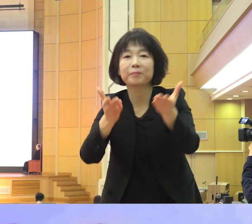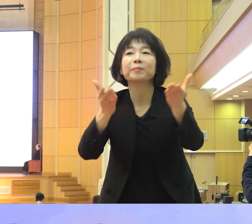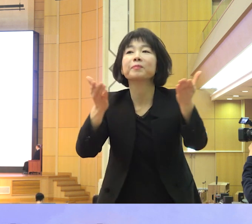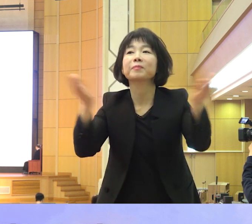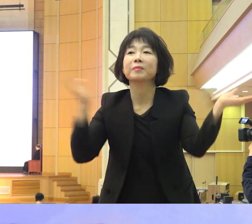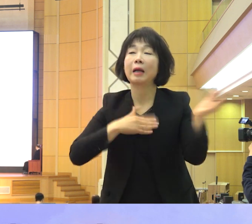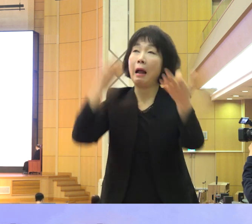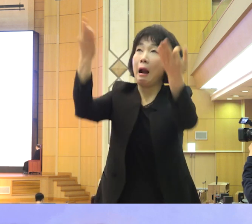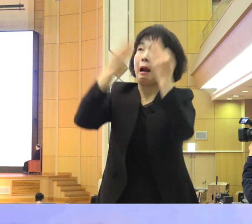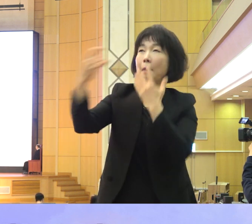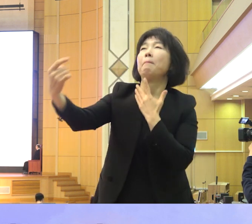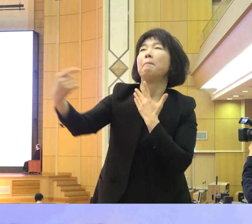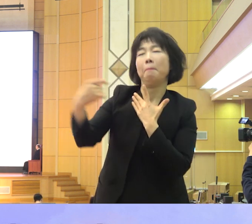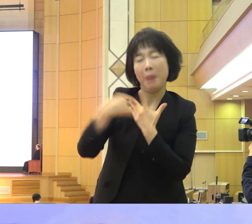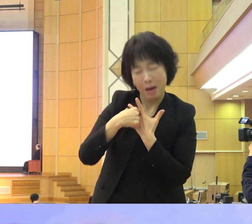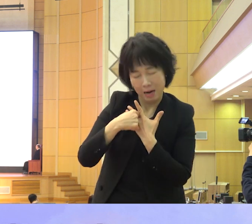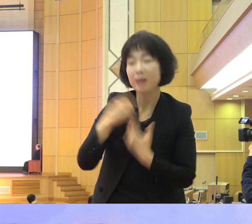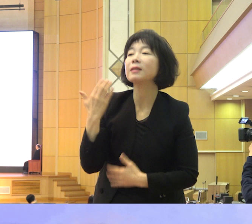만지시네.